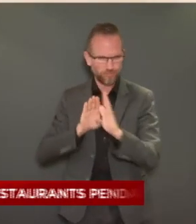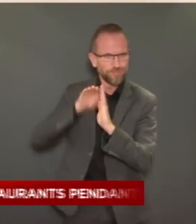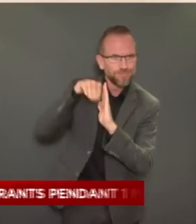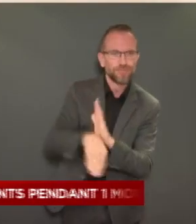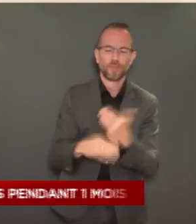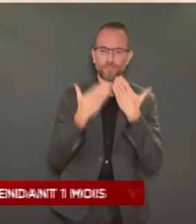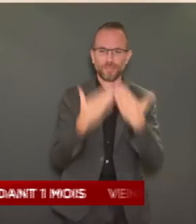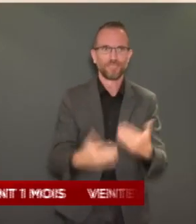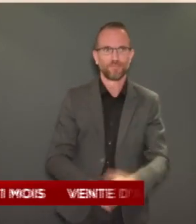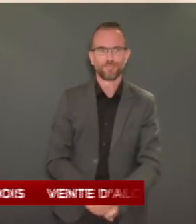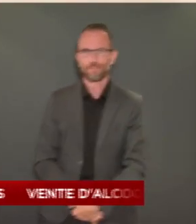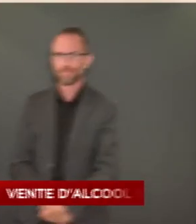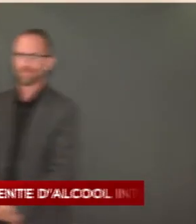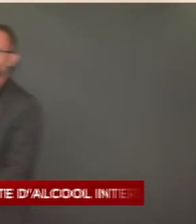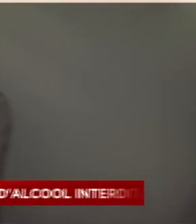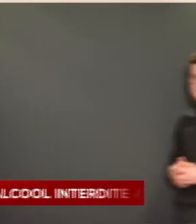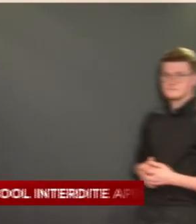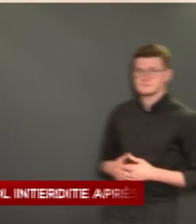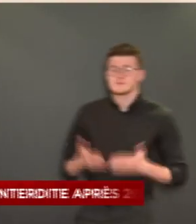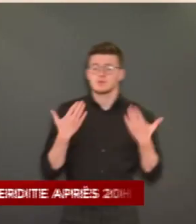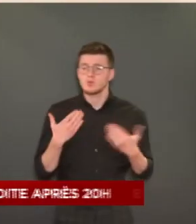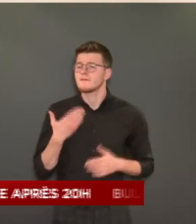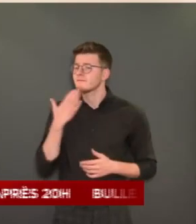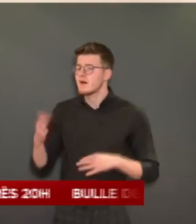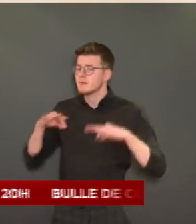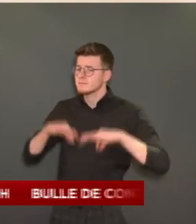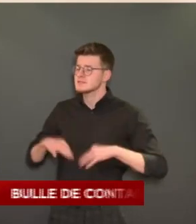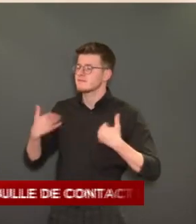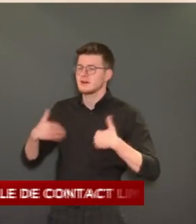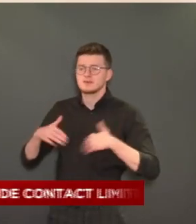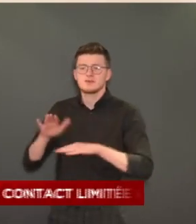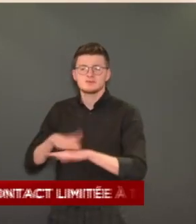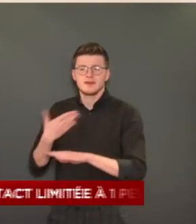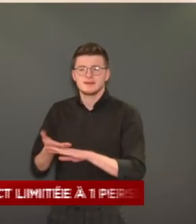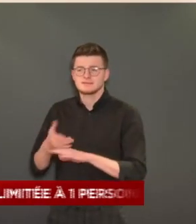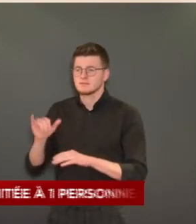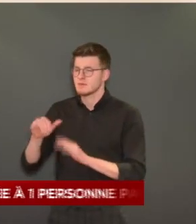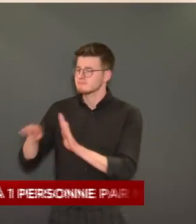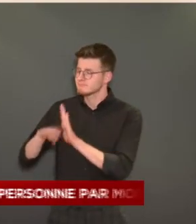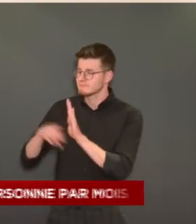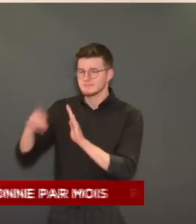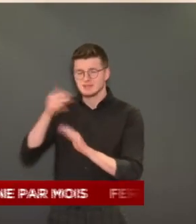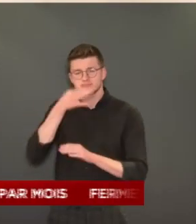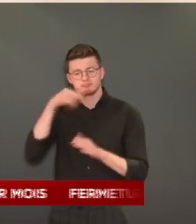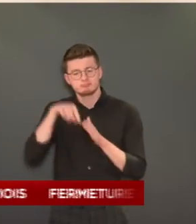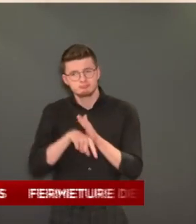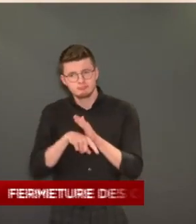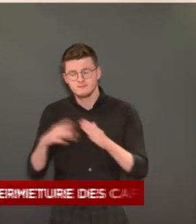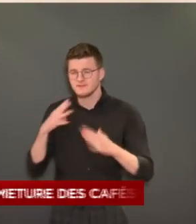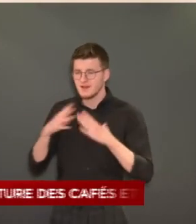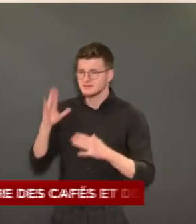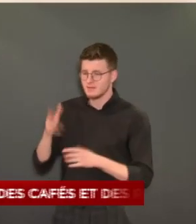aan minister van Volksgezondheid. Je vais demander au ministre de la Santé de vous donner plus de détails quant aux différentes mesures qui ont été